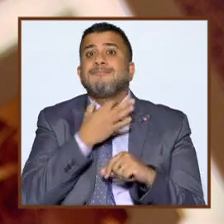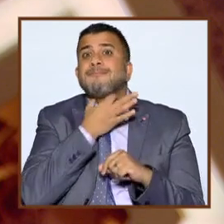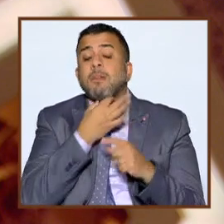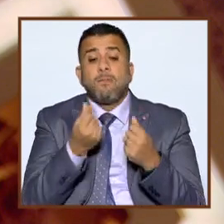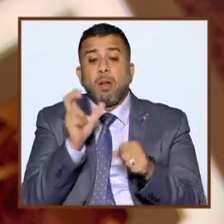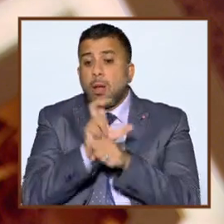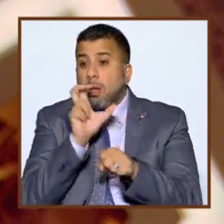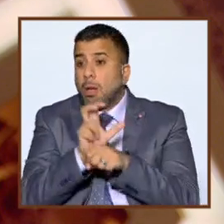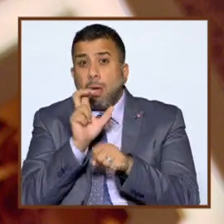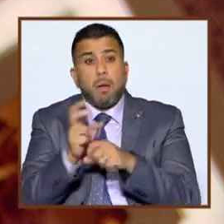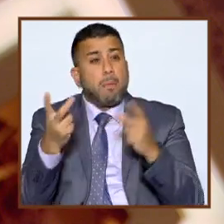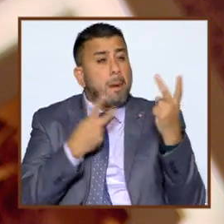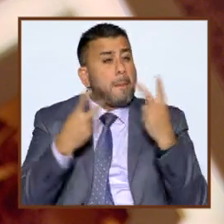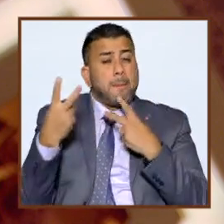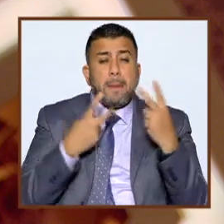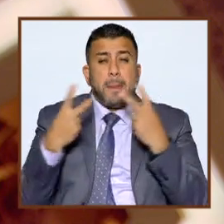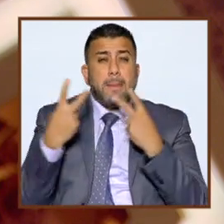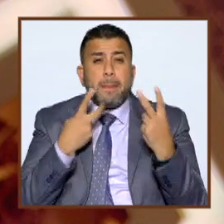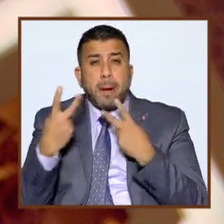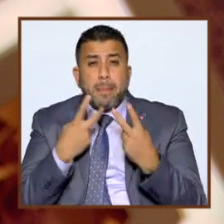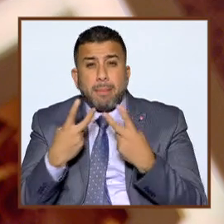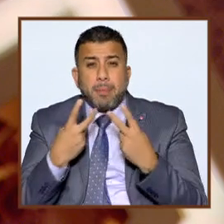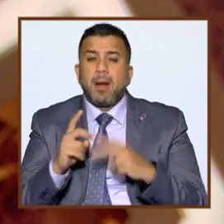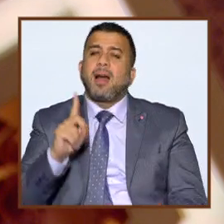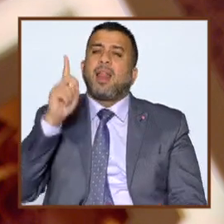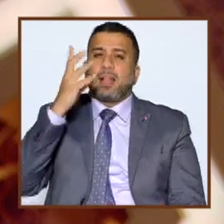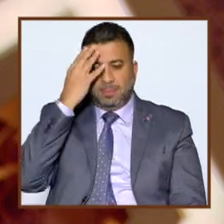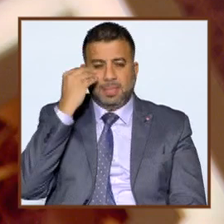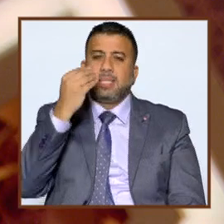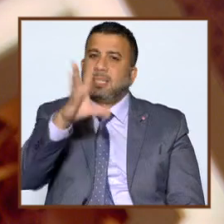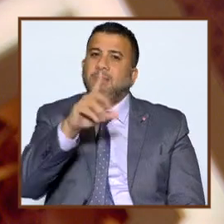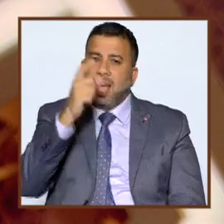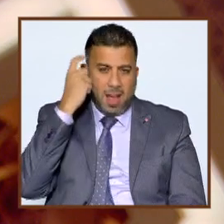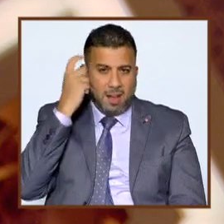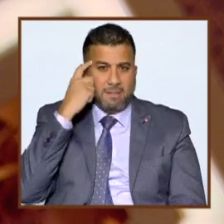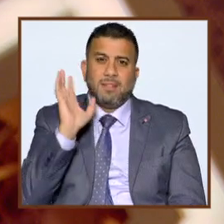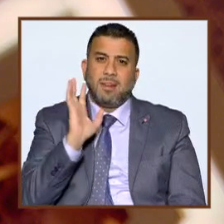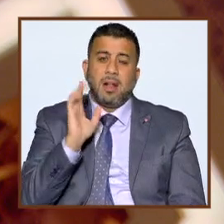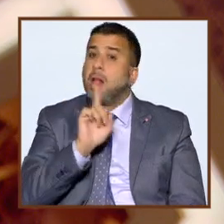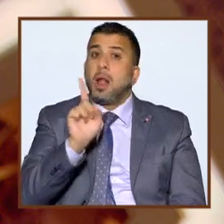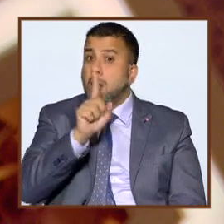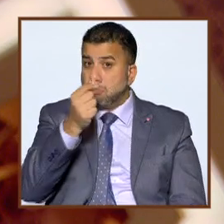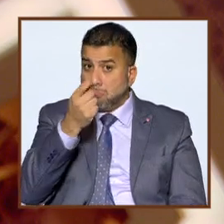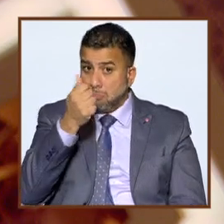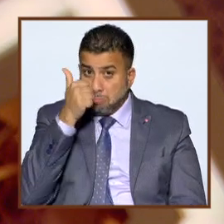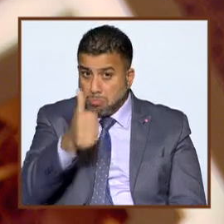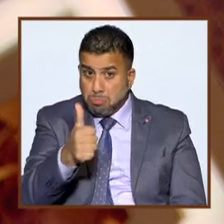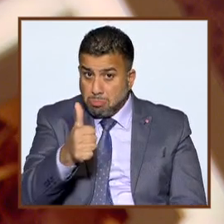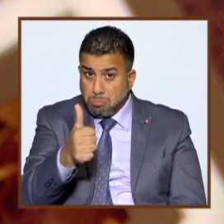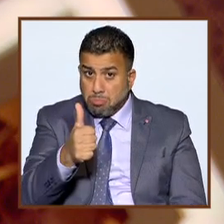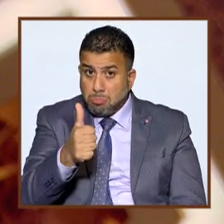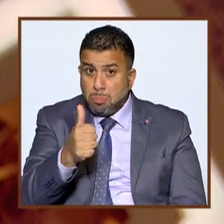في قروض وديون وما عندك القدرة، أنت معذورة عند الله عز وجل. ولذلك لا يصلح هذا يا أختي الفاضل، وهذه نصيحة لكل